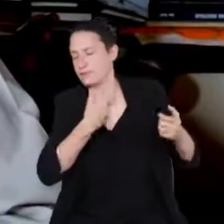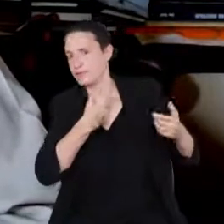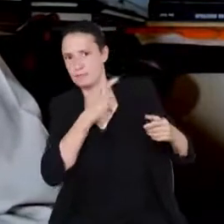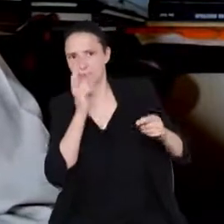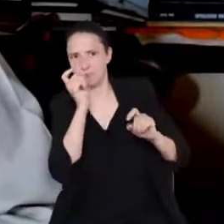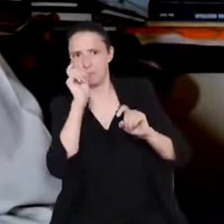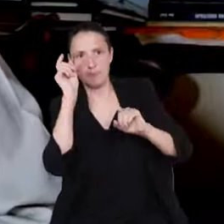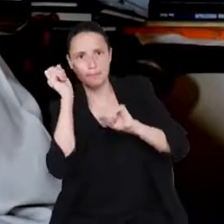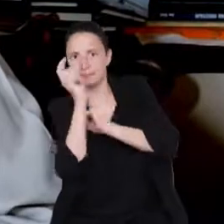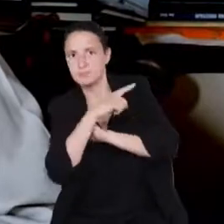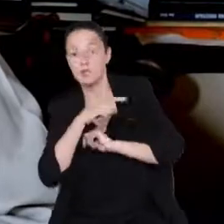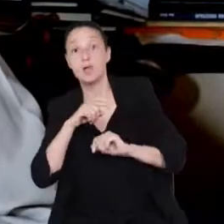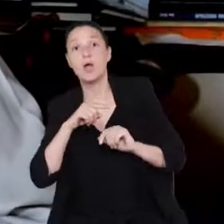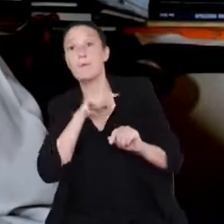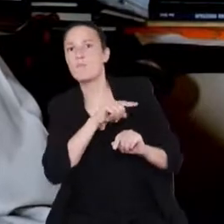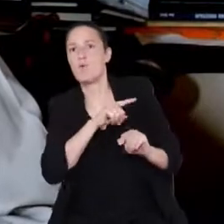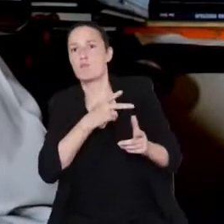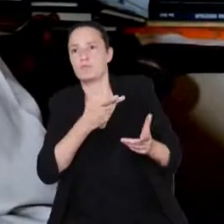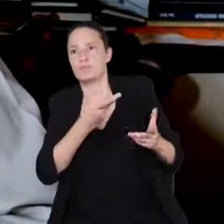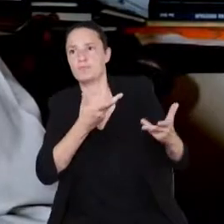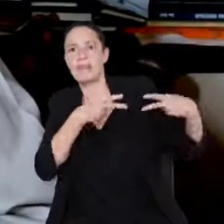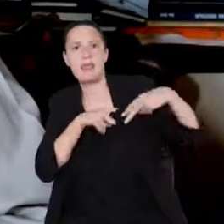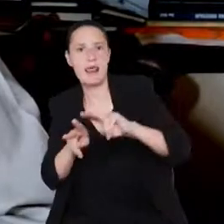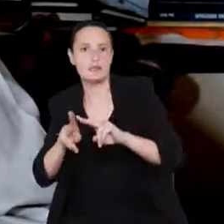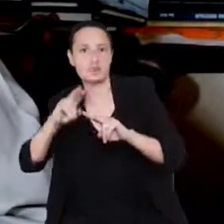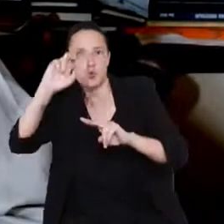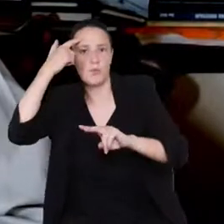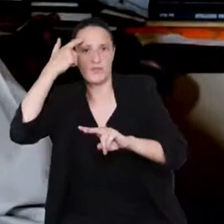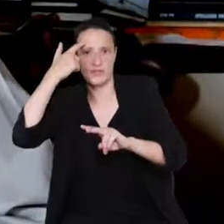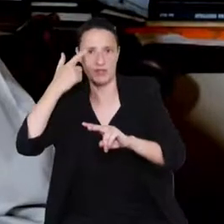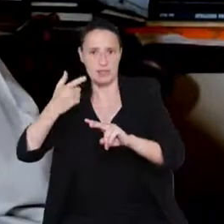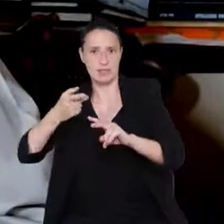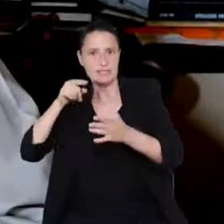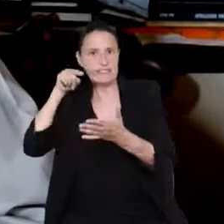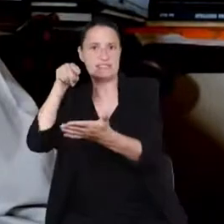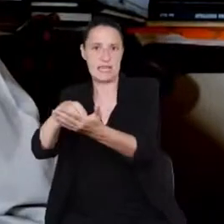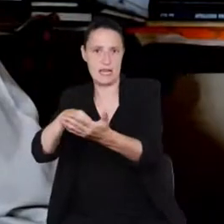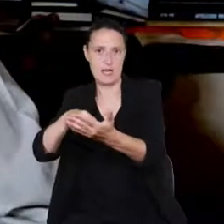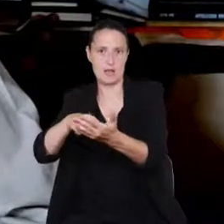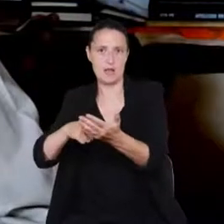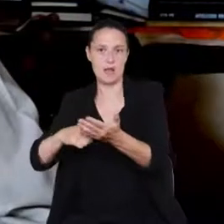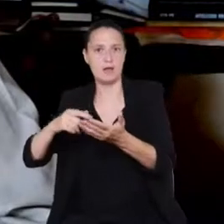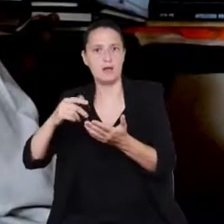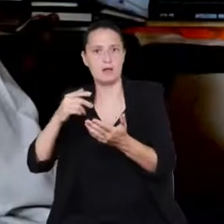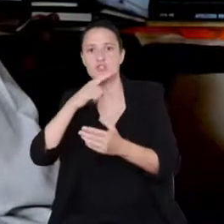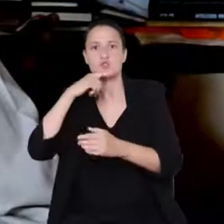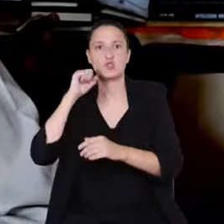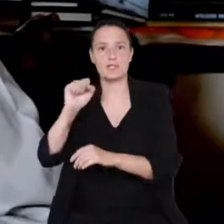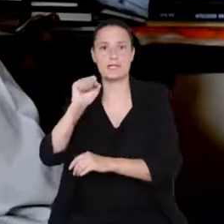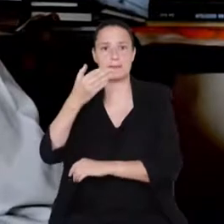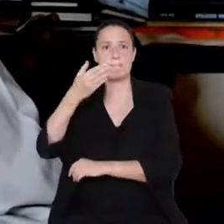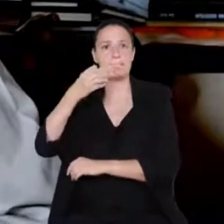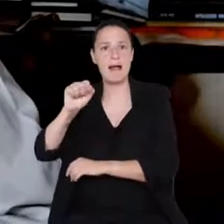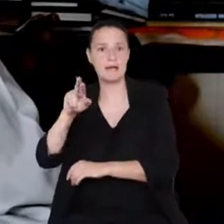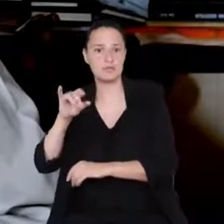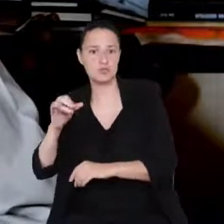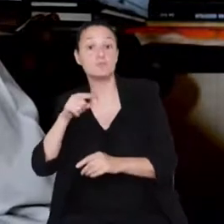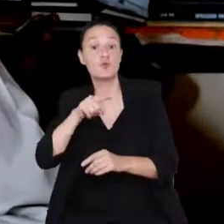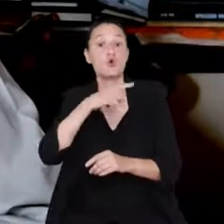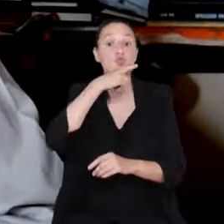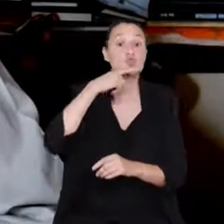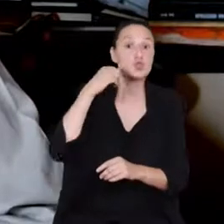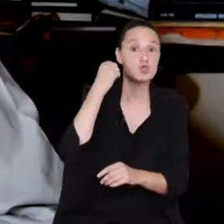do tego, jak, no do tej głównego przesłania marksizmu. I to jest socjaldemokracja